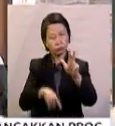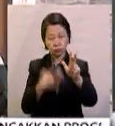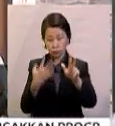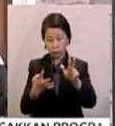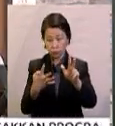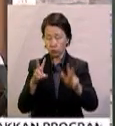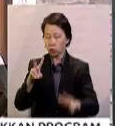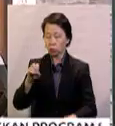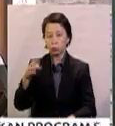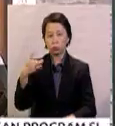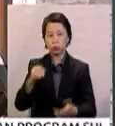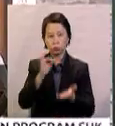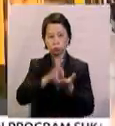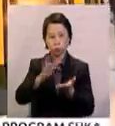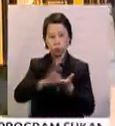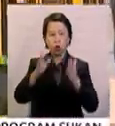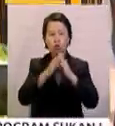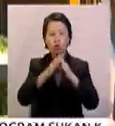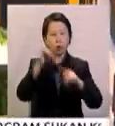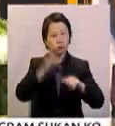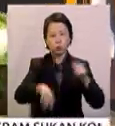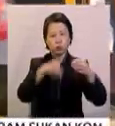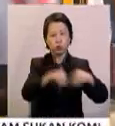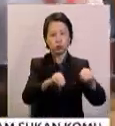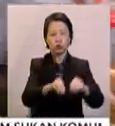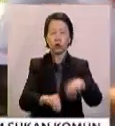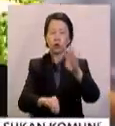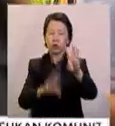2018, bilangan kediaman tidak terjual berjumlah